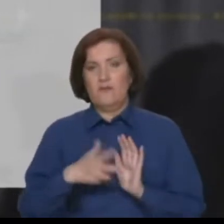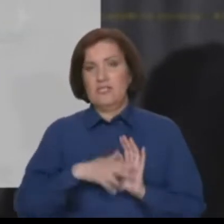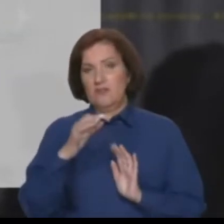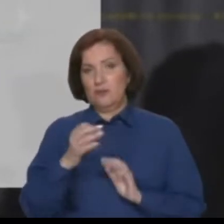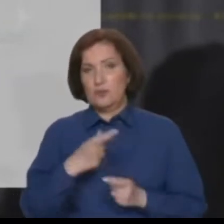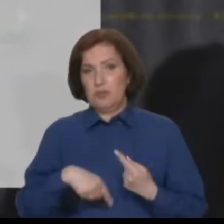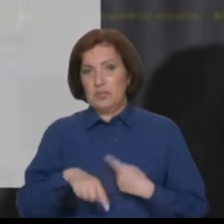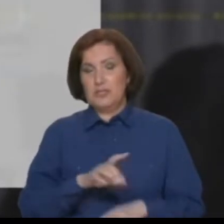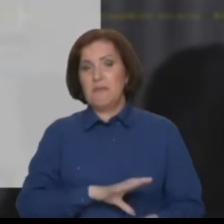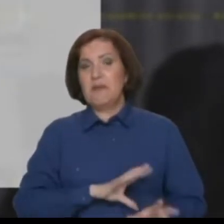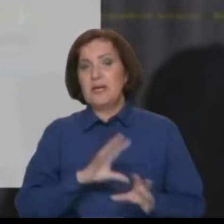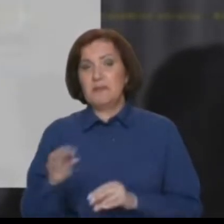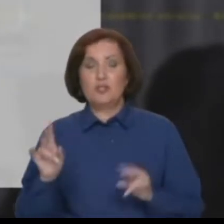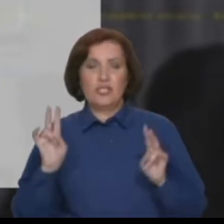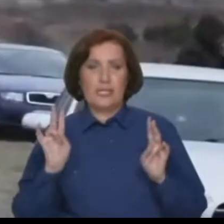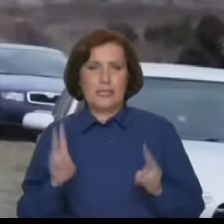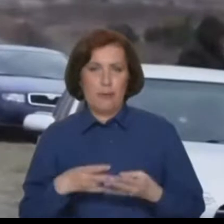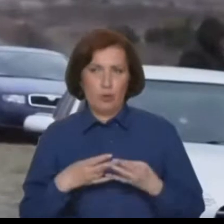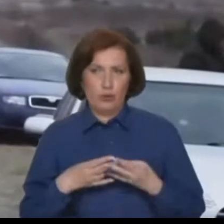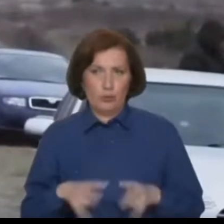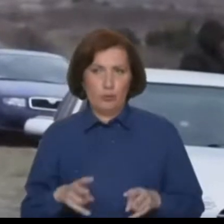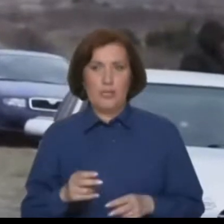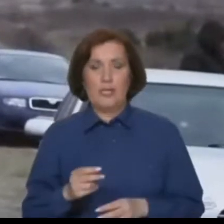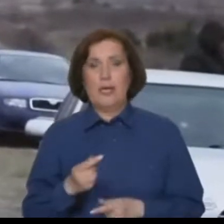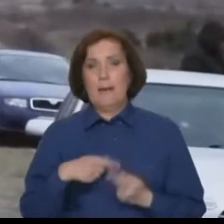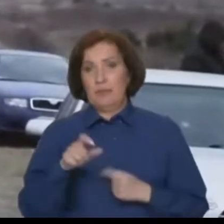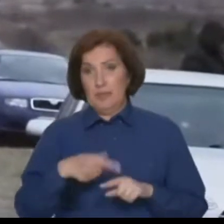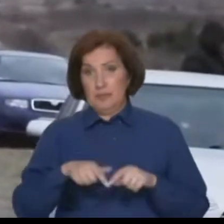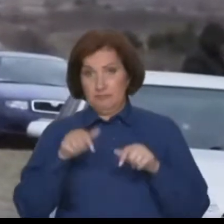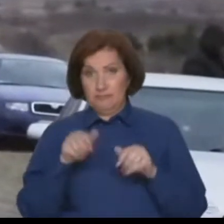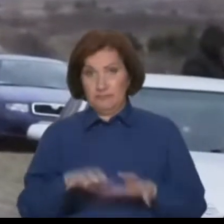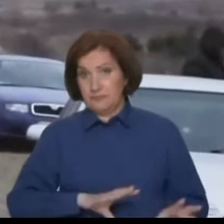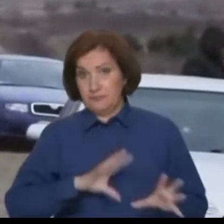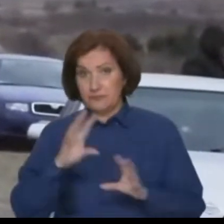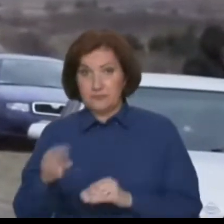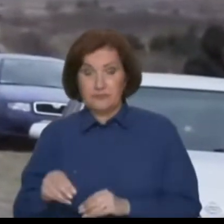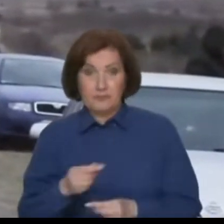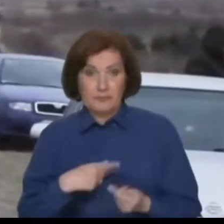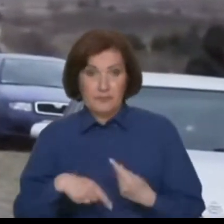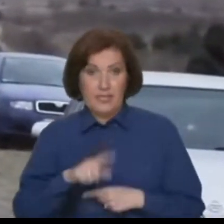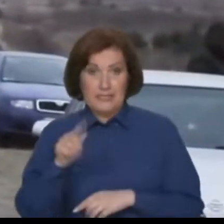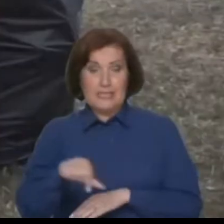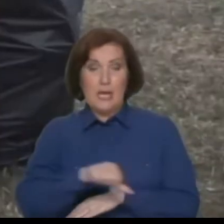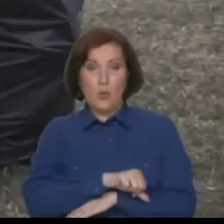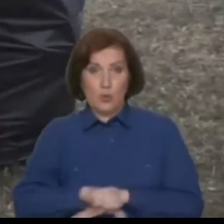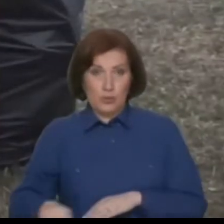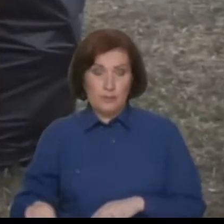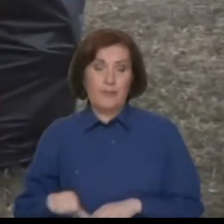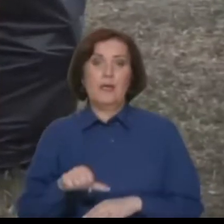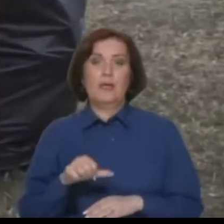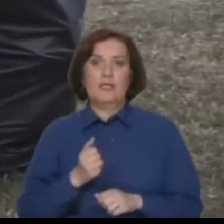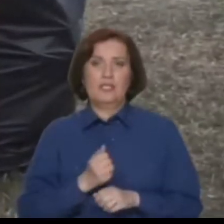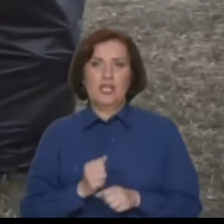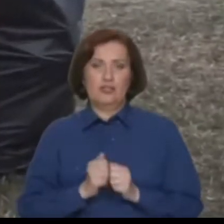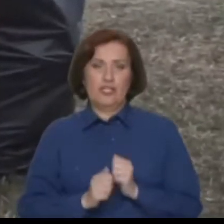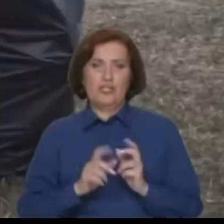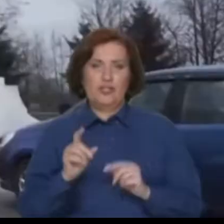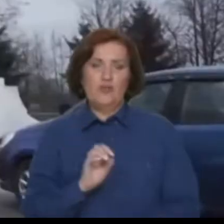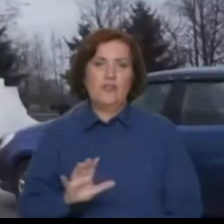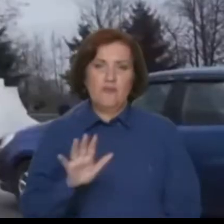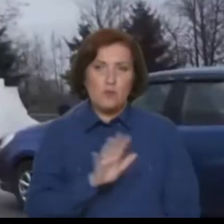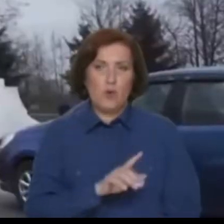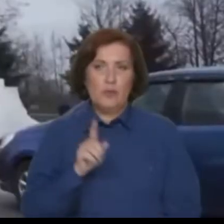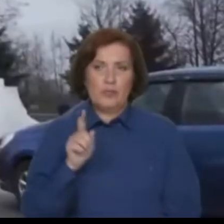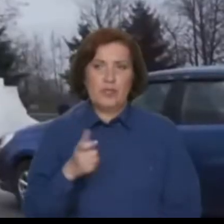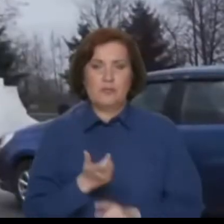48% бізнесу переміщення не потребують. Підприємці, які вирішили перемістити свій бізнес за межі України, найчастіше їдуть до Європи.